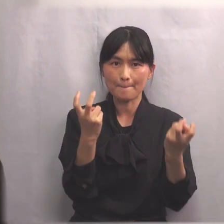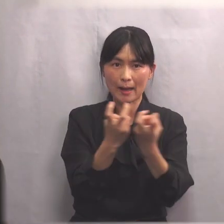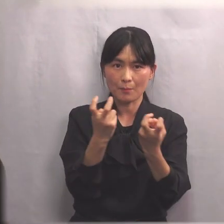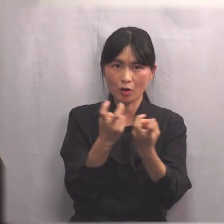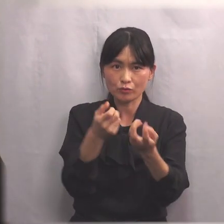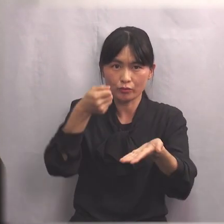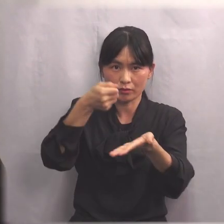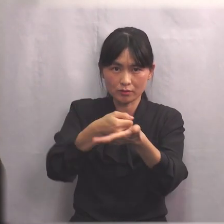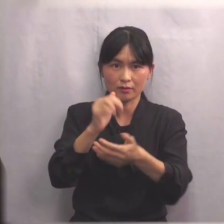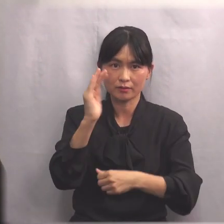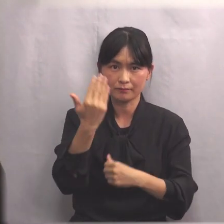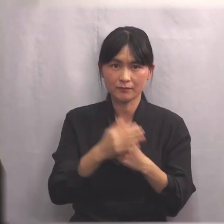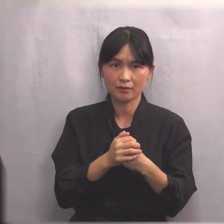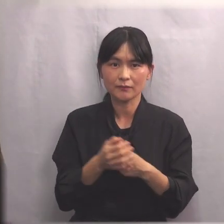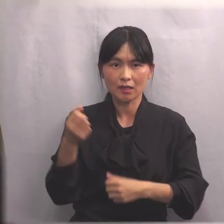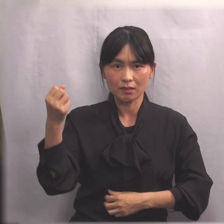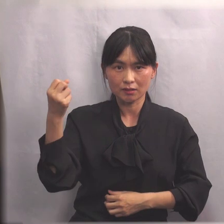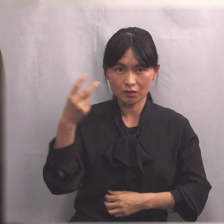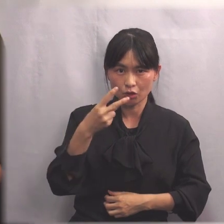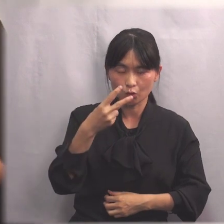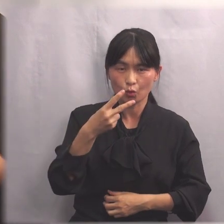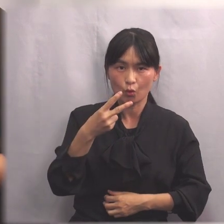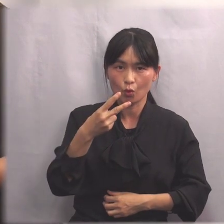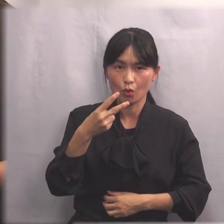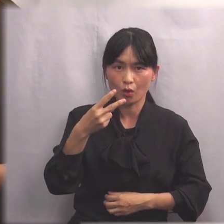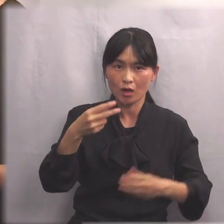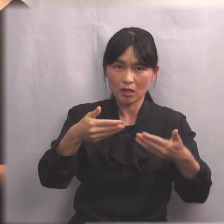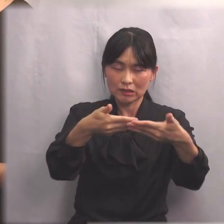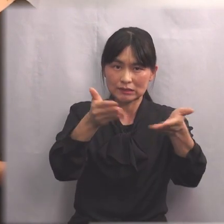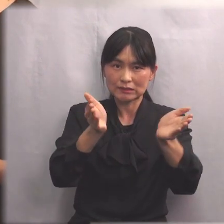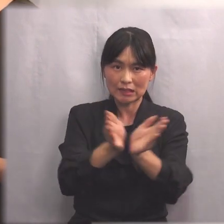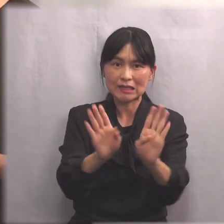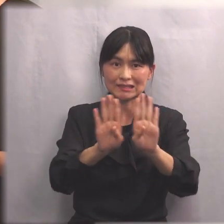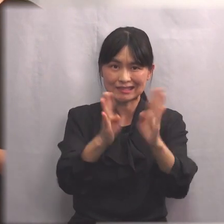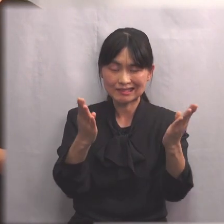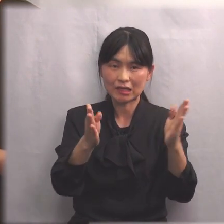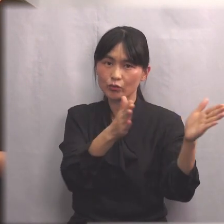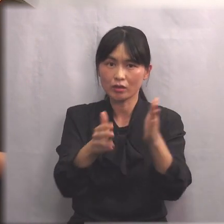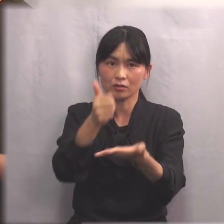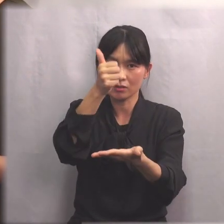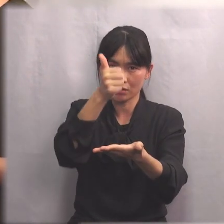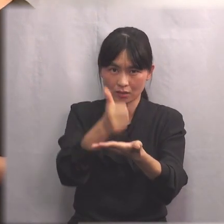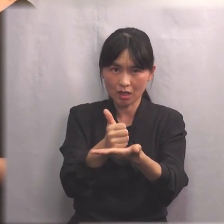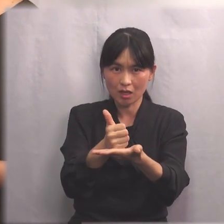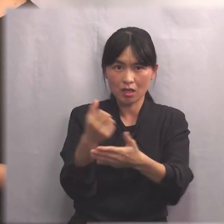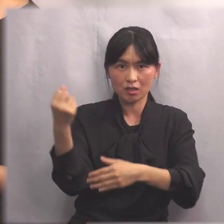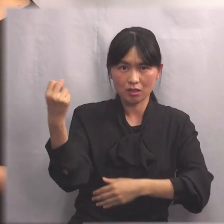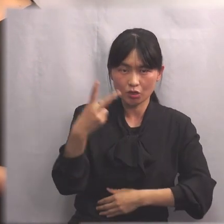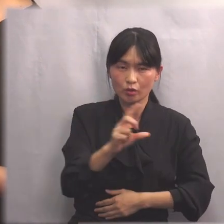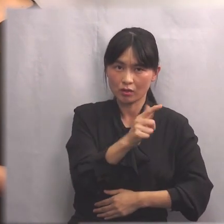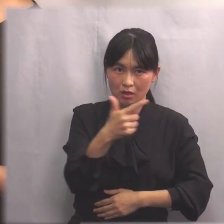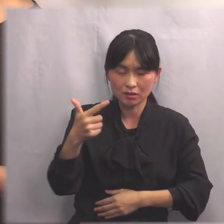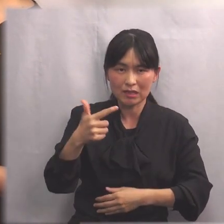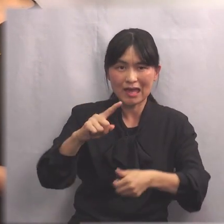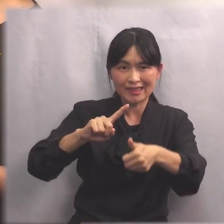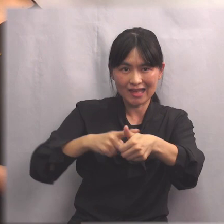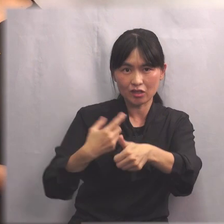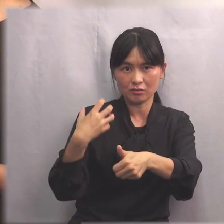것처럼 청년정의당의 창당준비위원장 및 대표는 정의당 대표단의 당연직으로 포함이 됩니다.